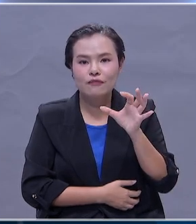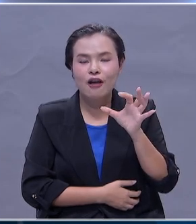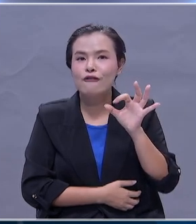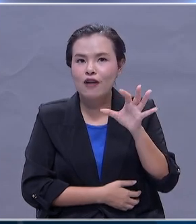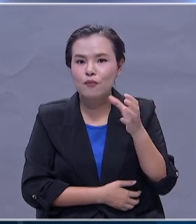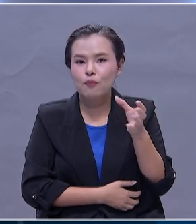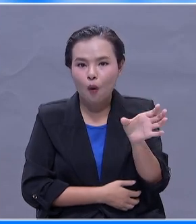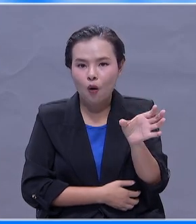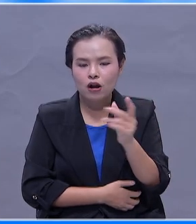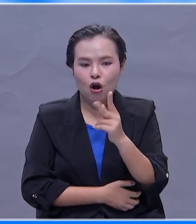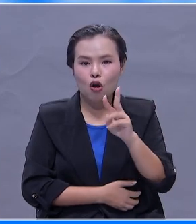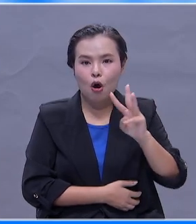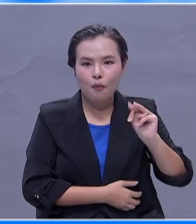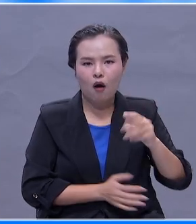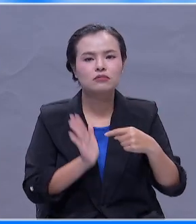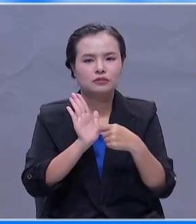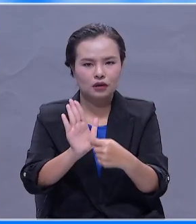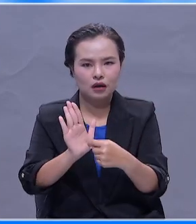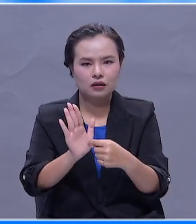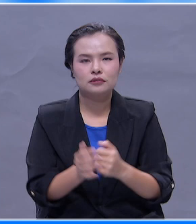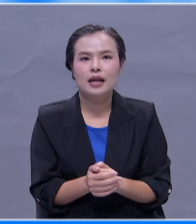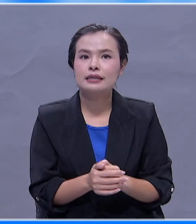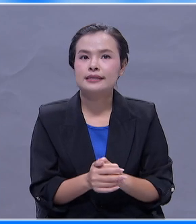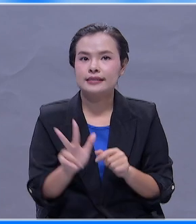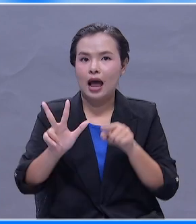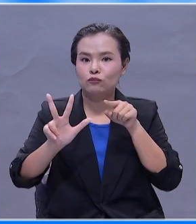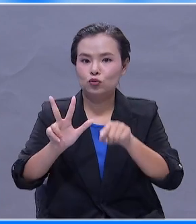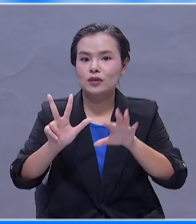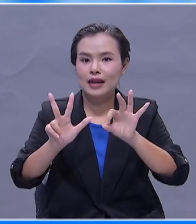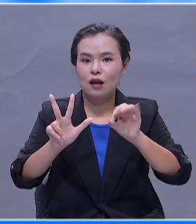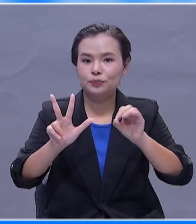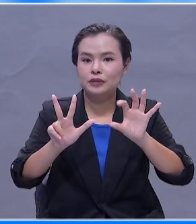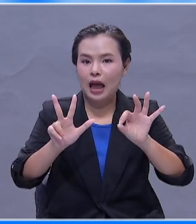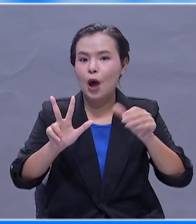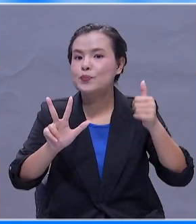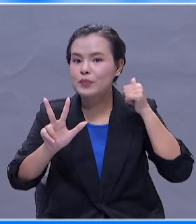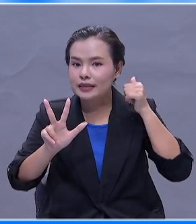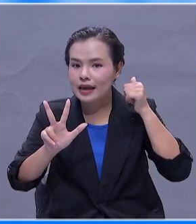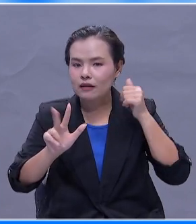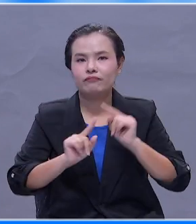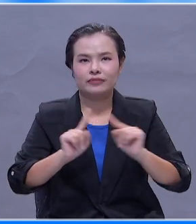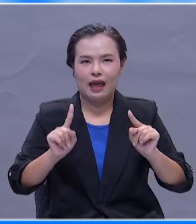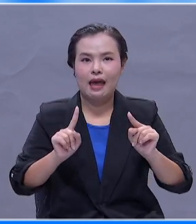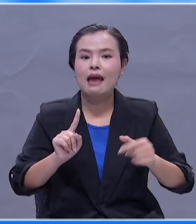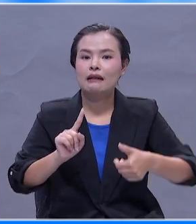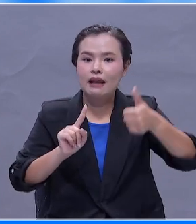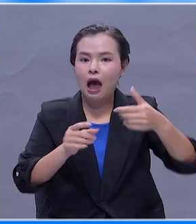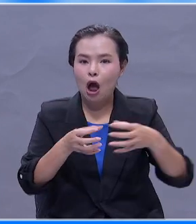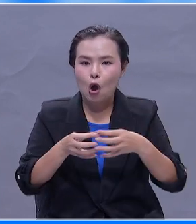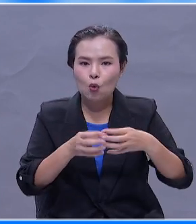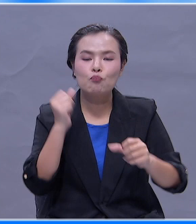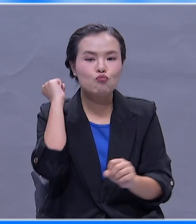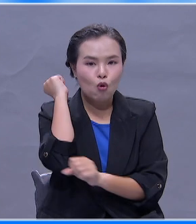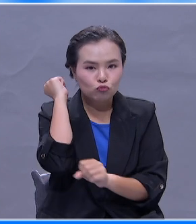เสนอครมว่าเอาล่ะ 3บาท 99สตางค์เหมือนเดิมแต่อาจจะได้เฉพาะในกลุ่มเปราะ